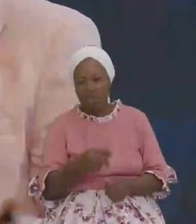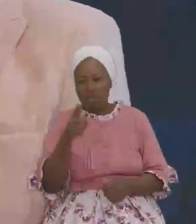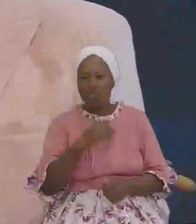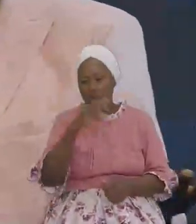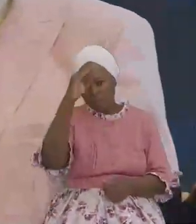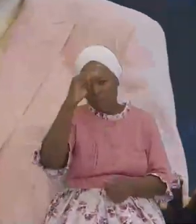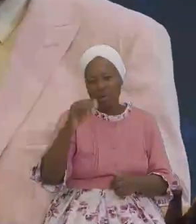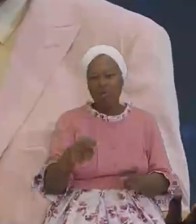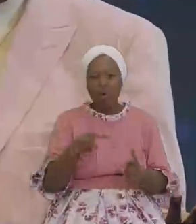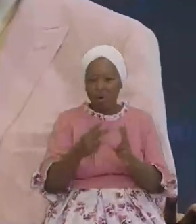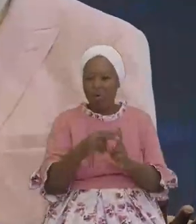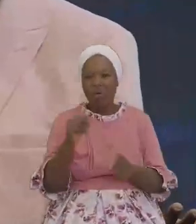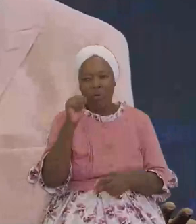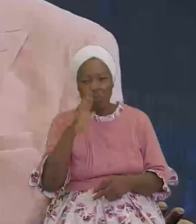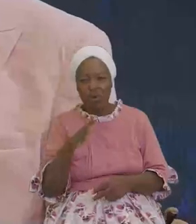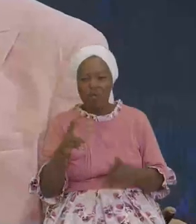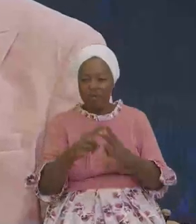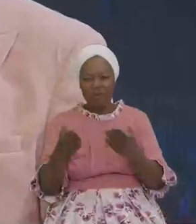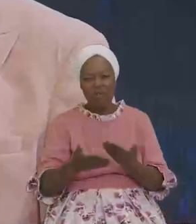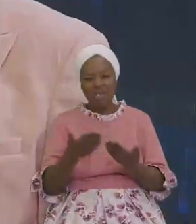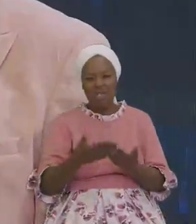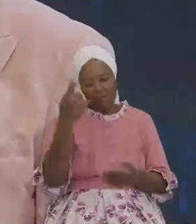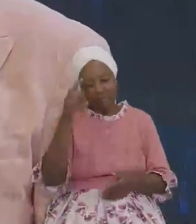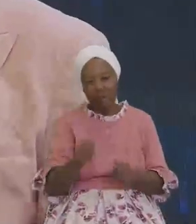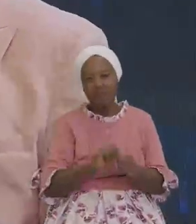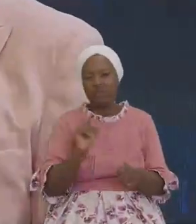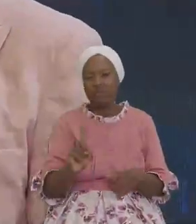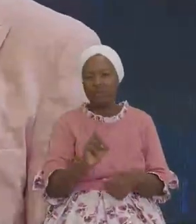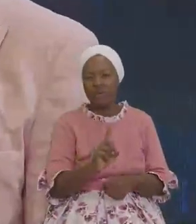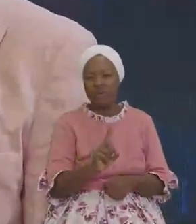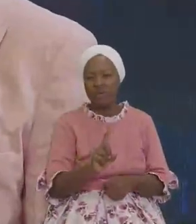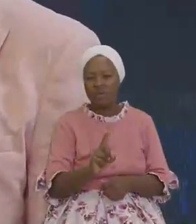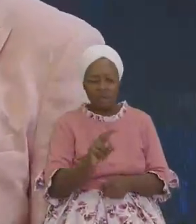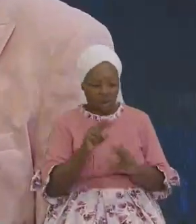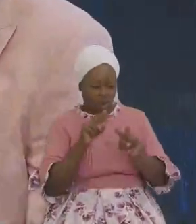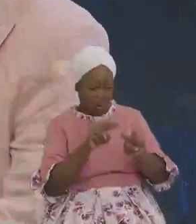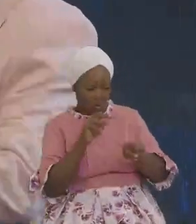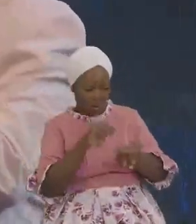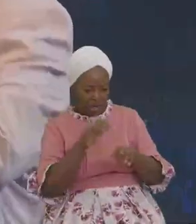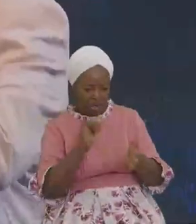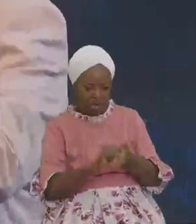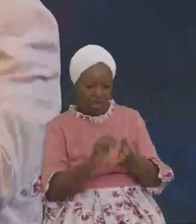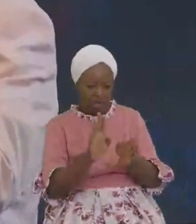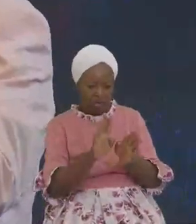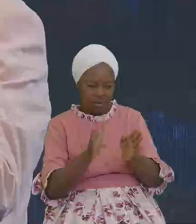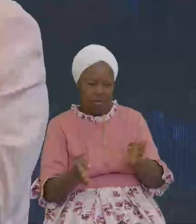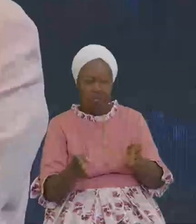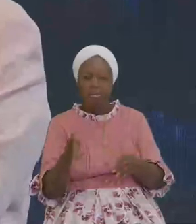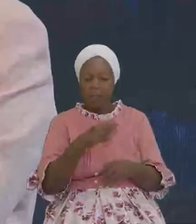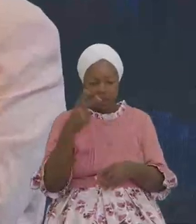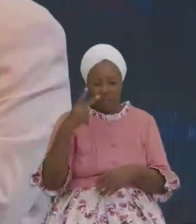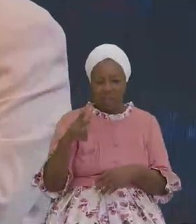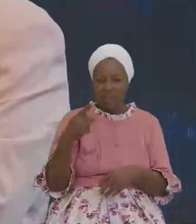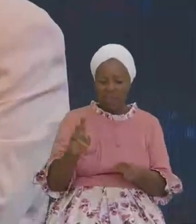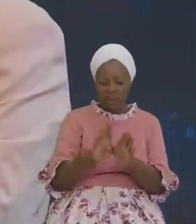que tu sois un homme ou que tu sois une femme, c'est très facile pour tout le monde. Regarde